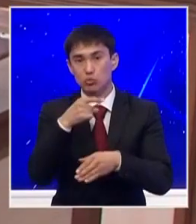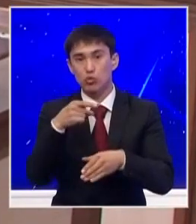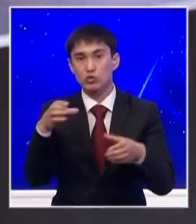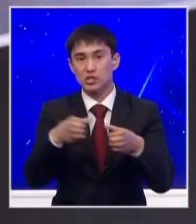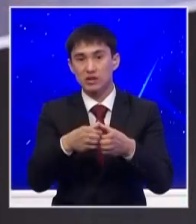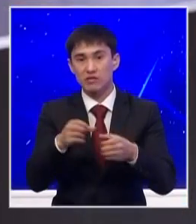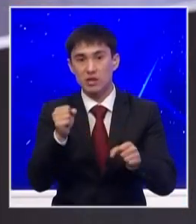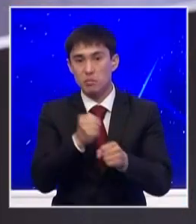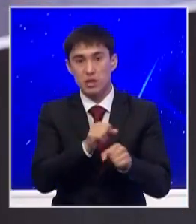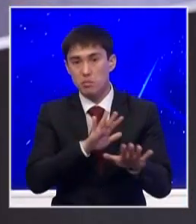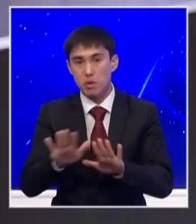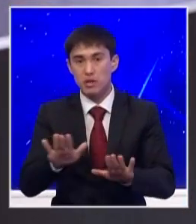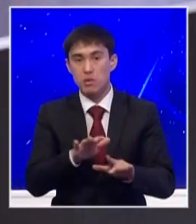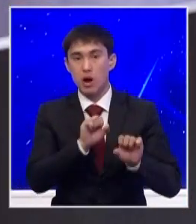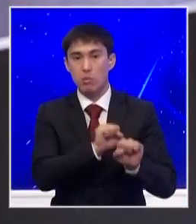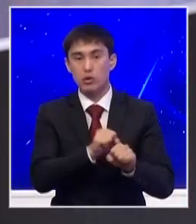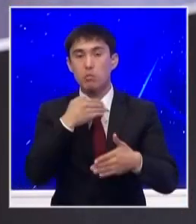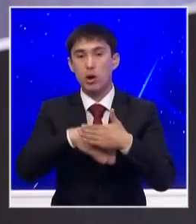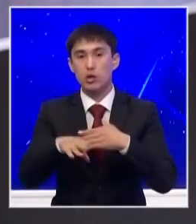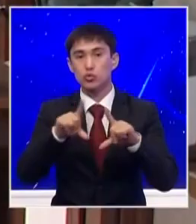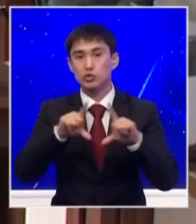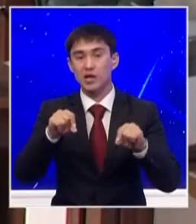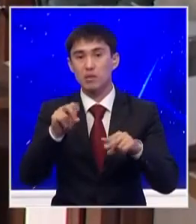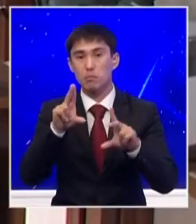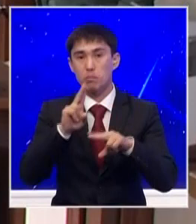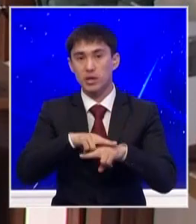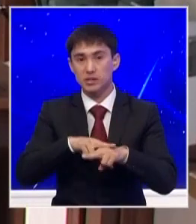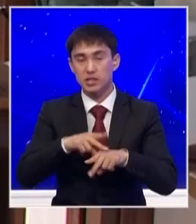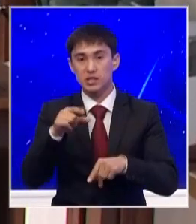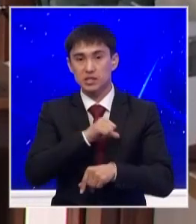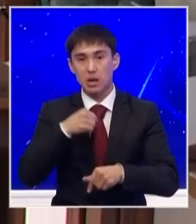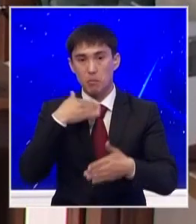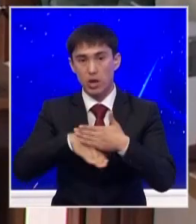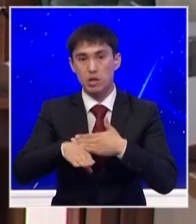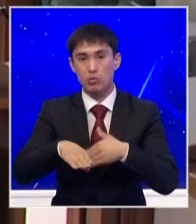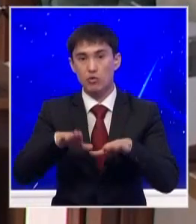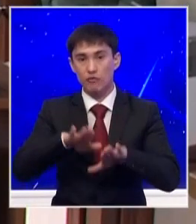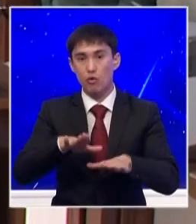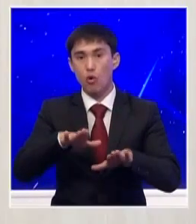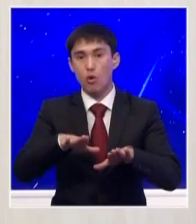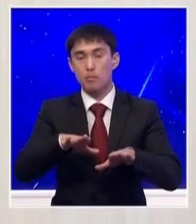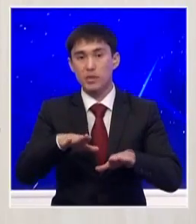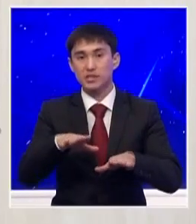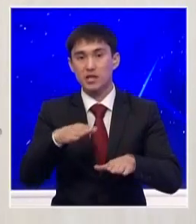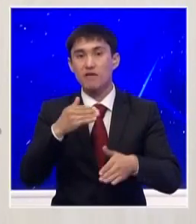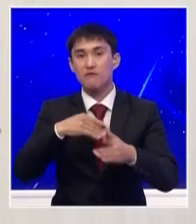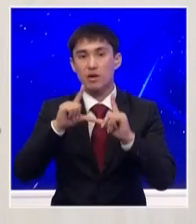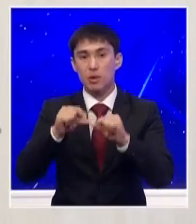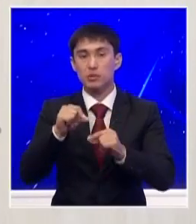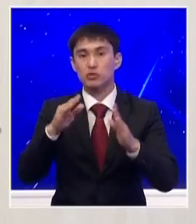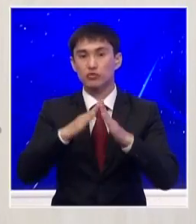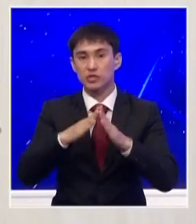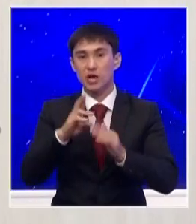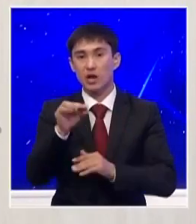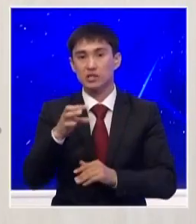не применять мер по обороне и покинуть здание департамента. Он также сам покинул веренный ему участок и выехал по месту